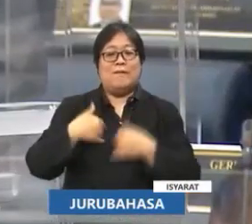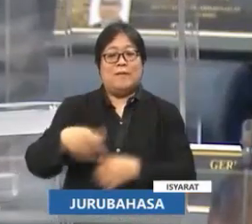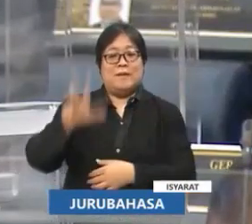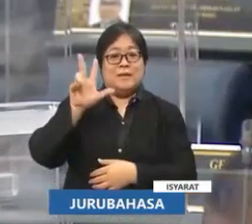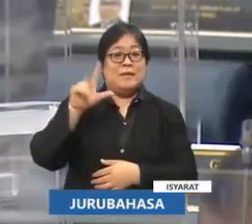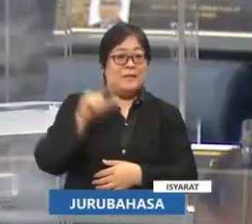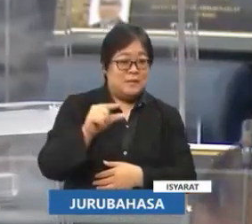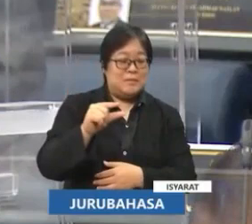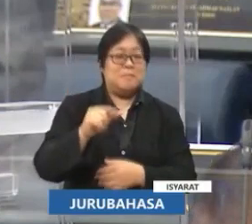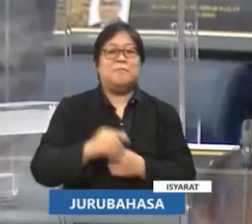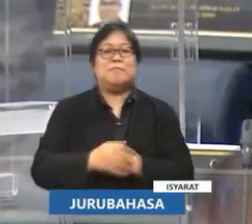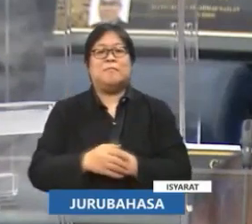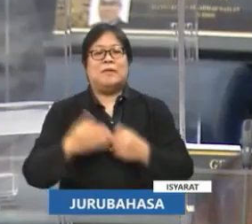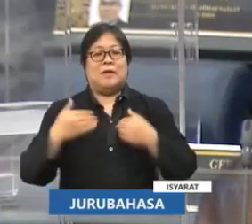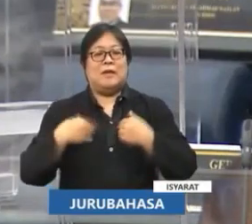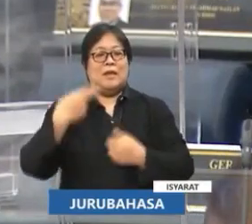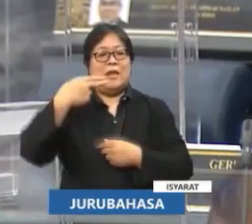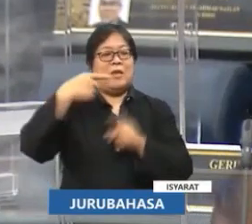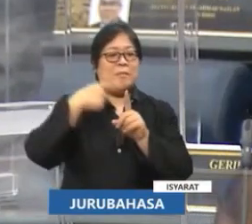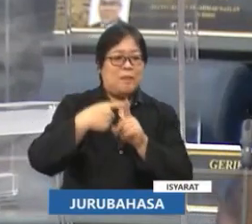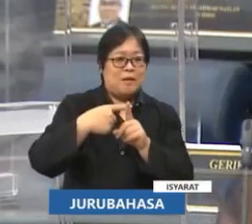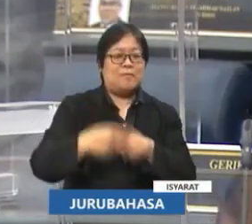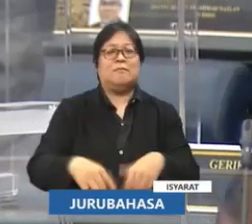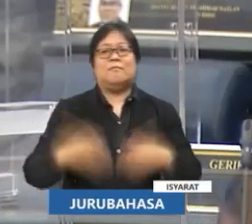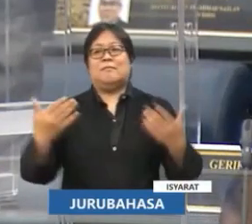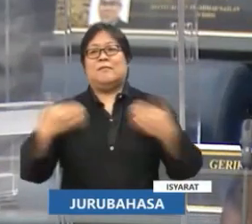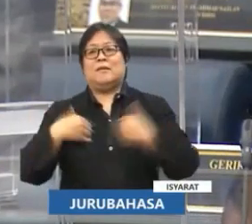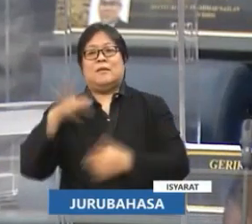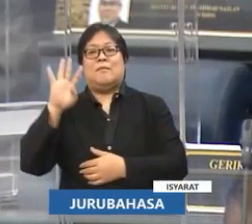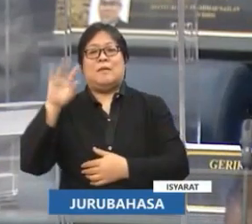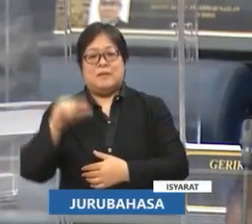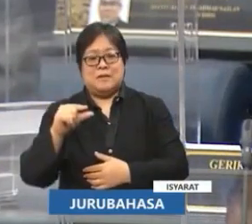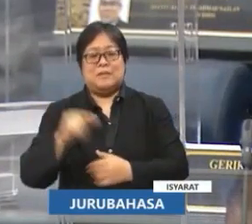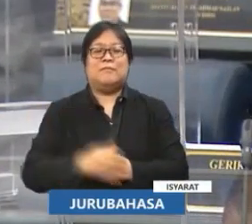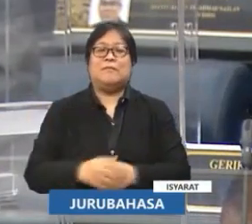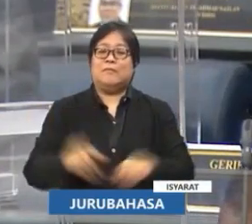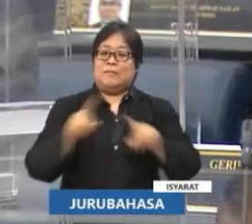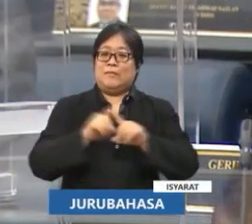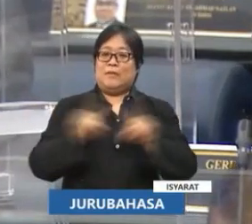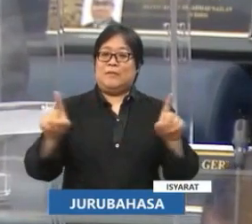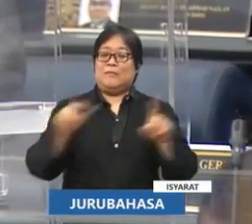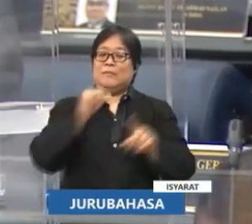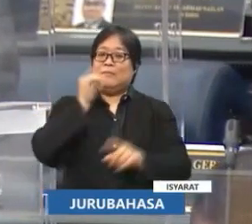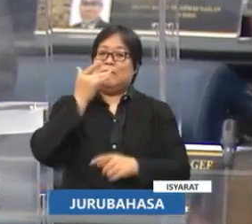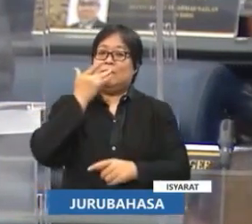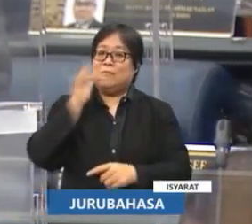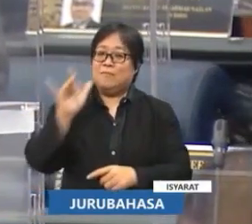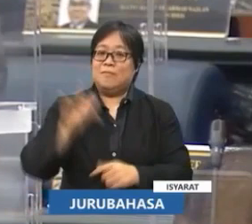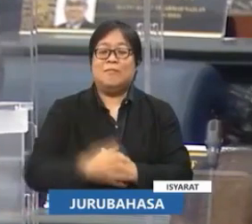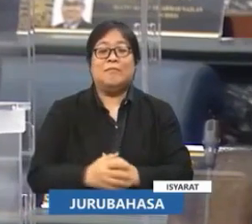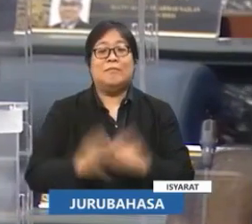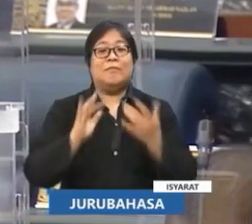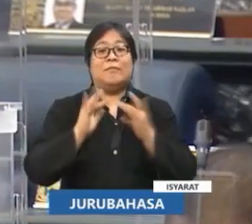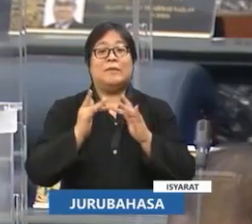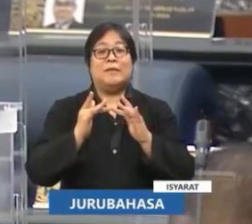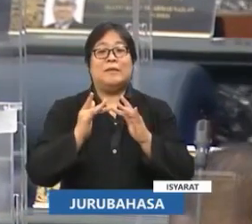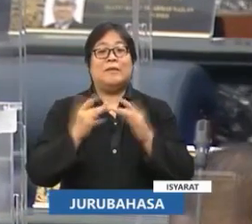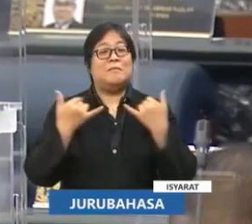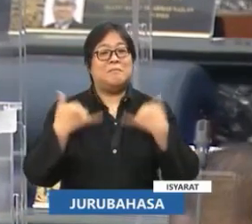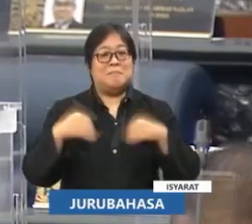3G, ada hash plus atau 4G. Tetapi malangnya Menteri, internet